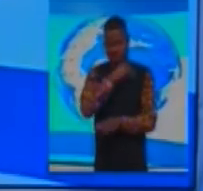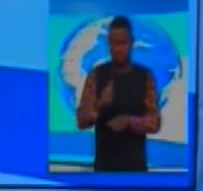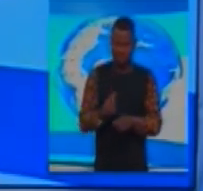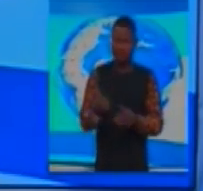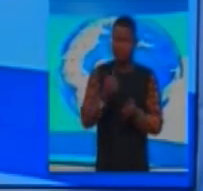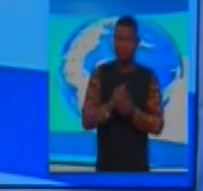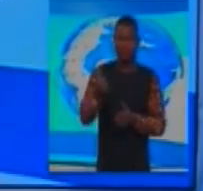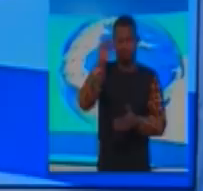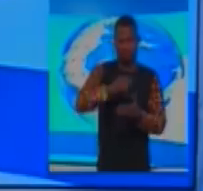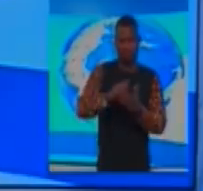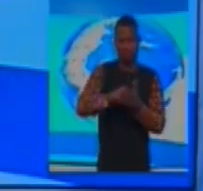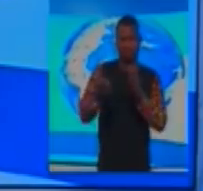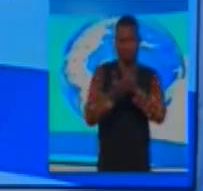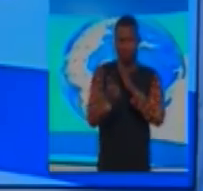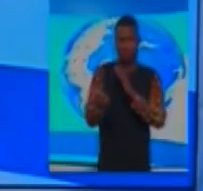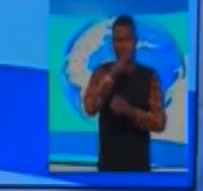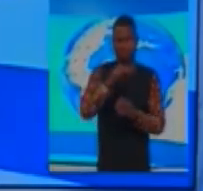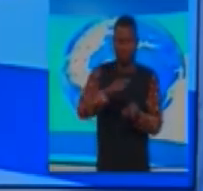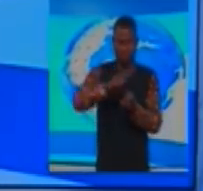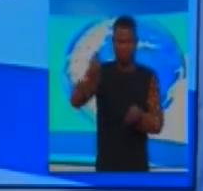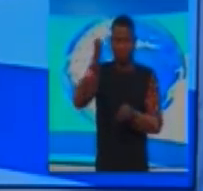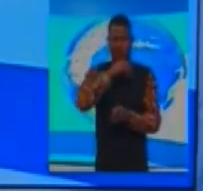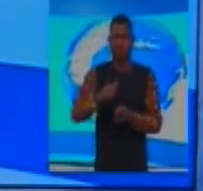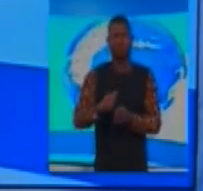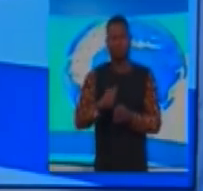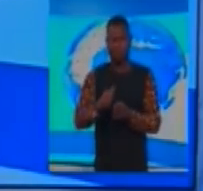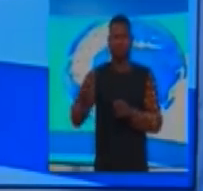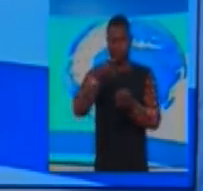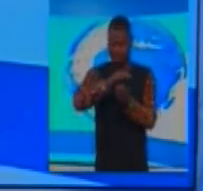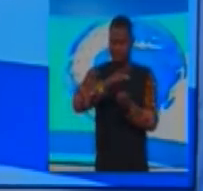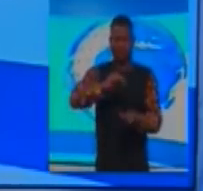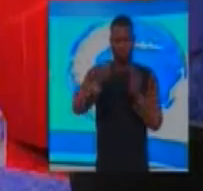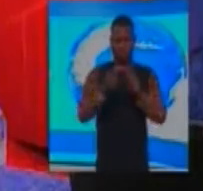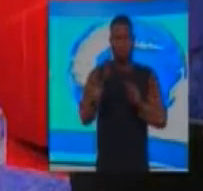engrais de qualité et en quantité. Reportage Jean Zongo Oumoussissé.